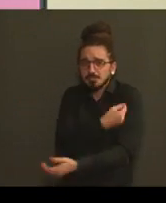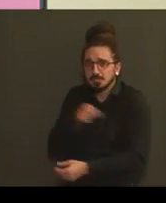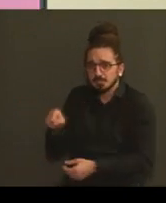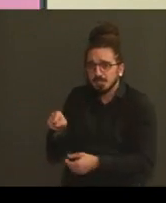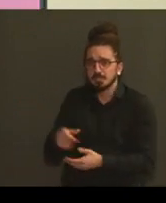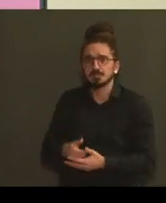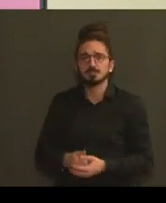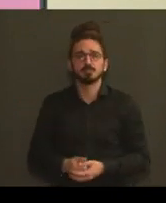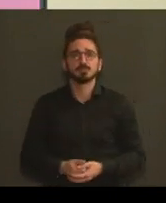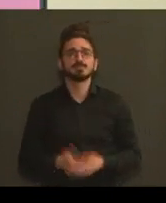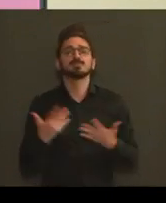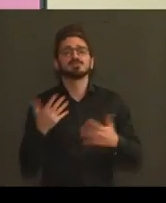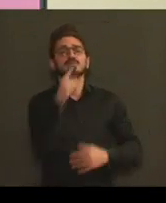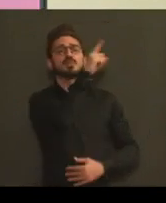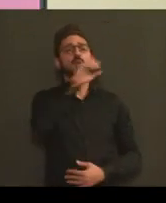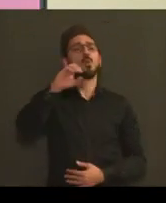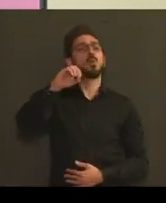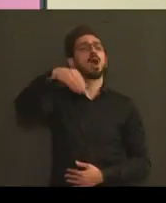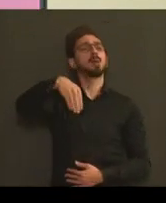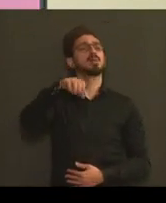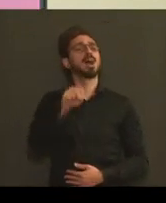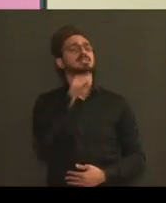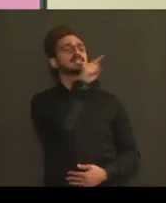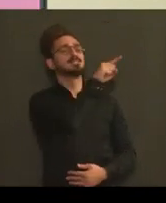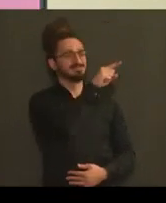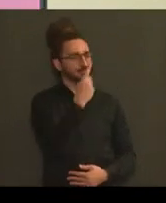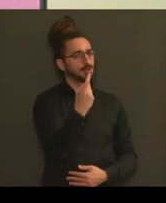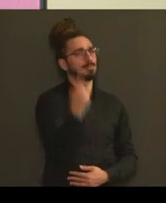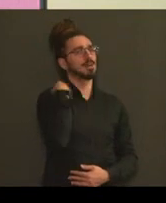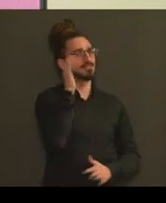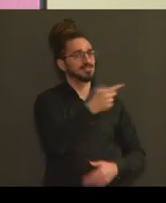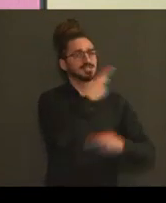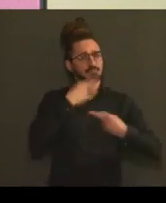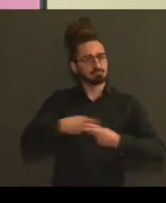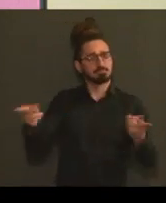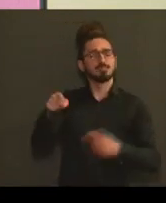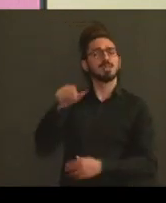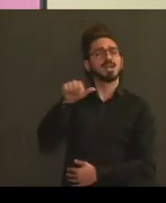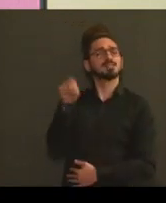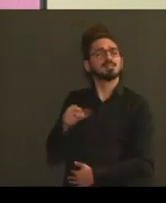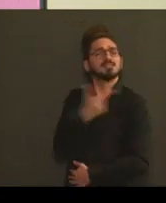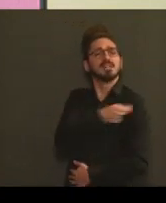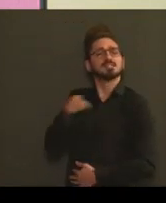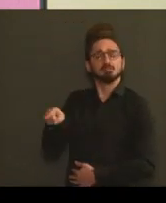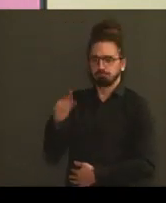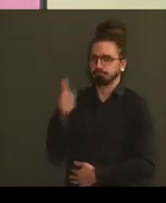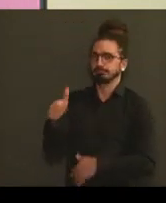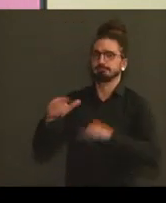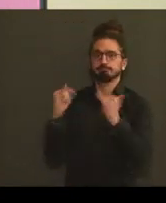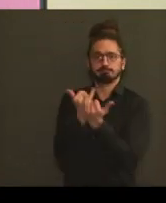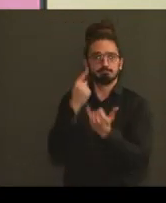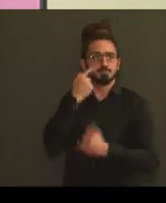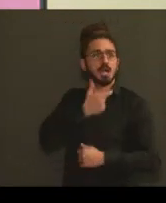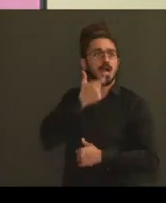a déclaré la semaine dernière qu'elle reconnaissait ce vaccin comme étant adéquat jusqu'à, y compris, des personnes de plus de 65